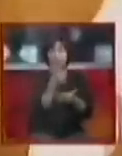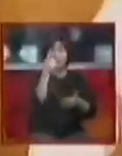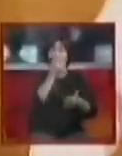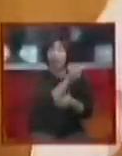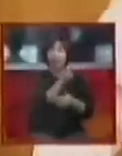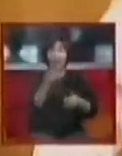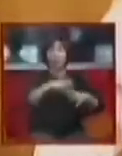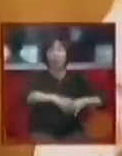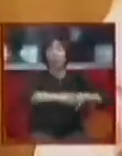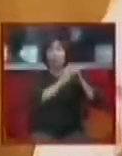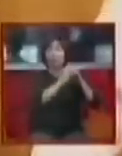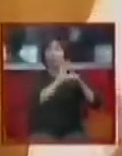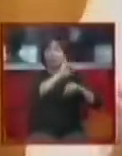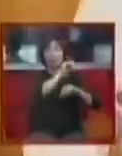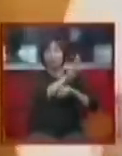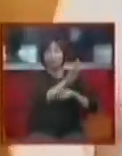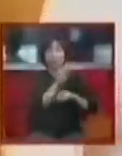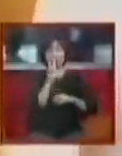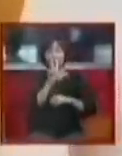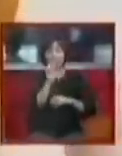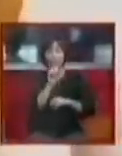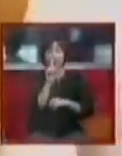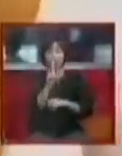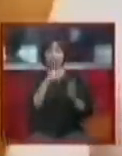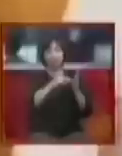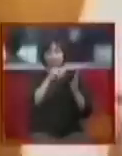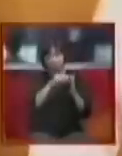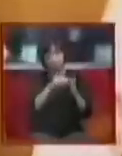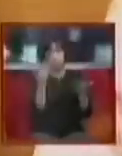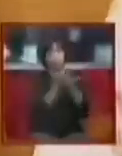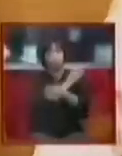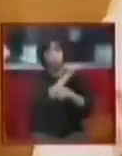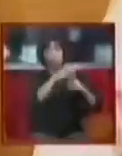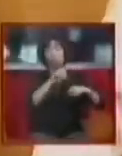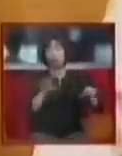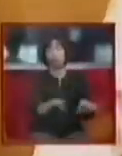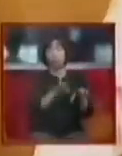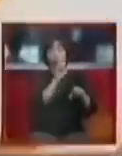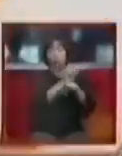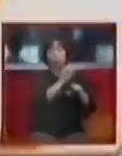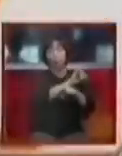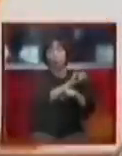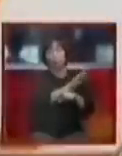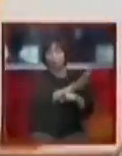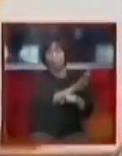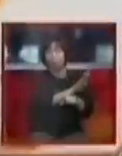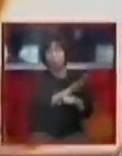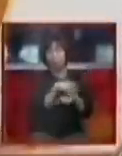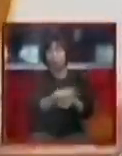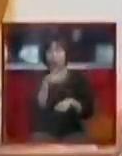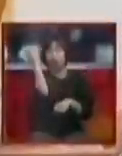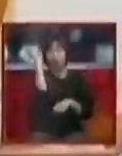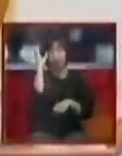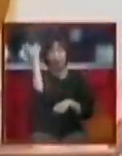loob ng 2 taon, halos 3.1 million na bagong trabaho. Ito po,